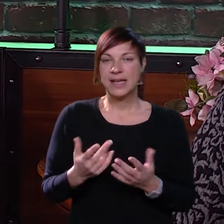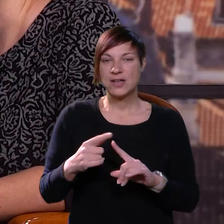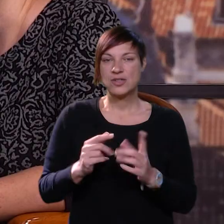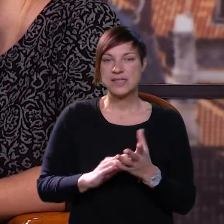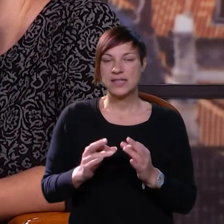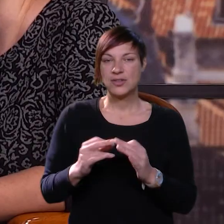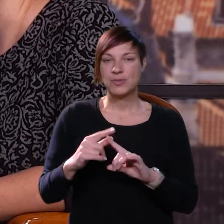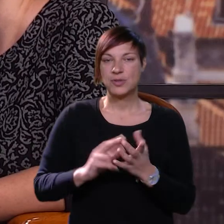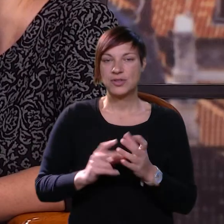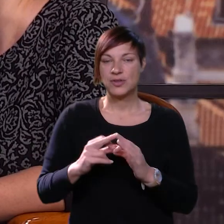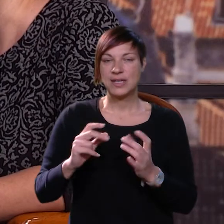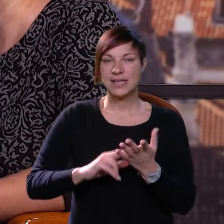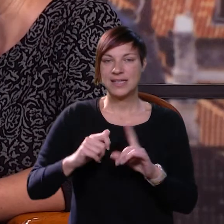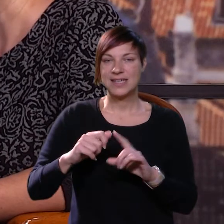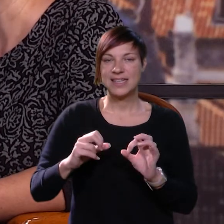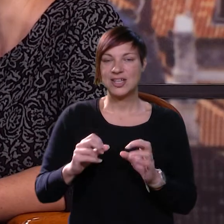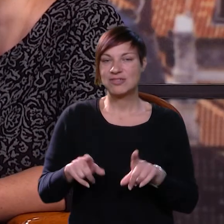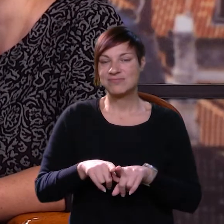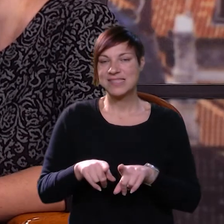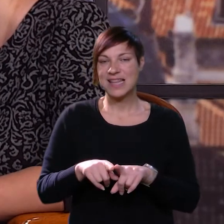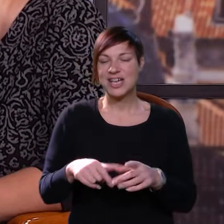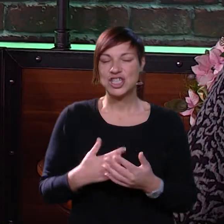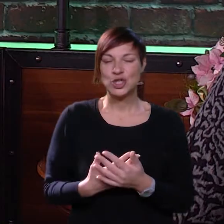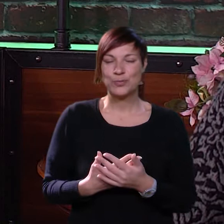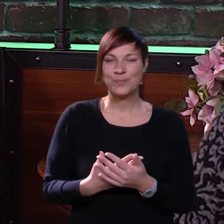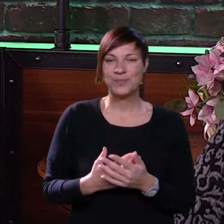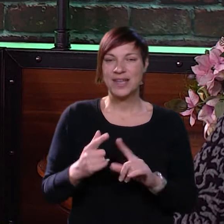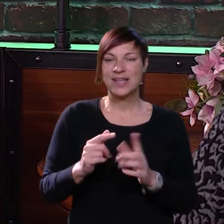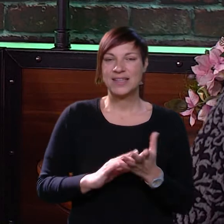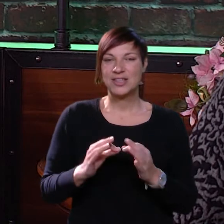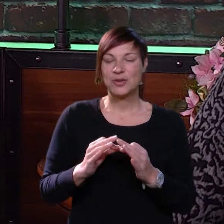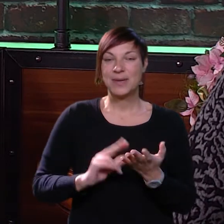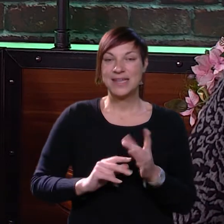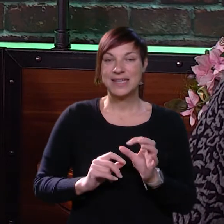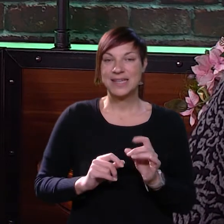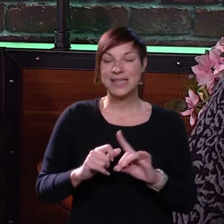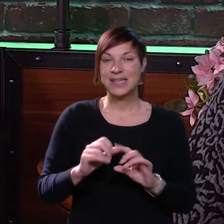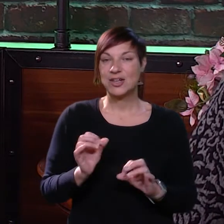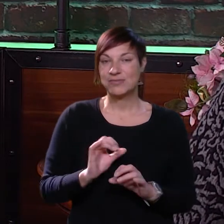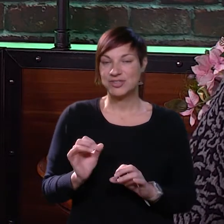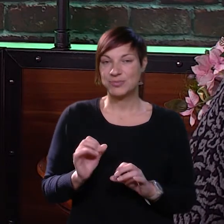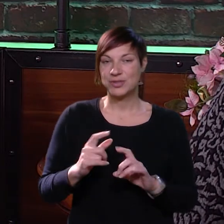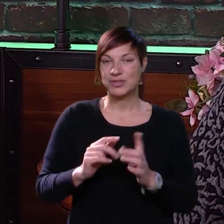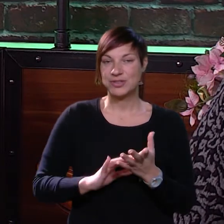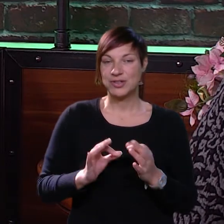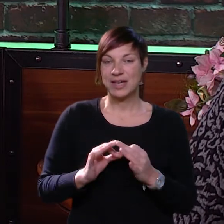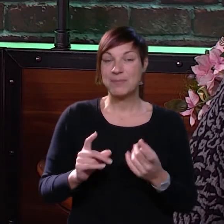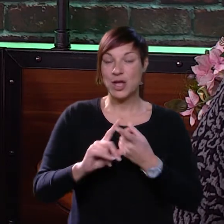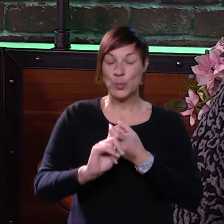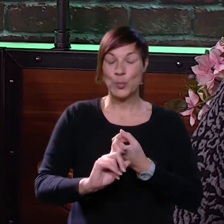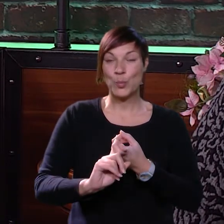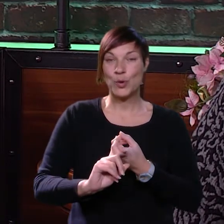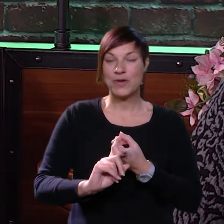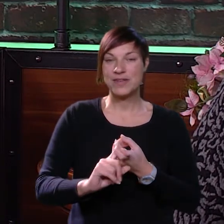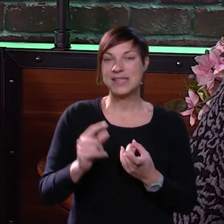se Tomo, Tonka i Niko slažu? Pa Toma, Tonka i Niko, dobro. Toma i Tonka imaju jednu